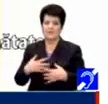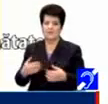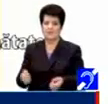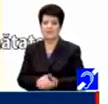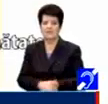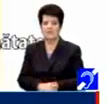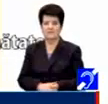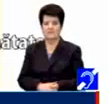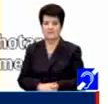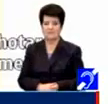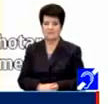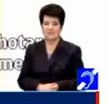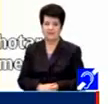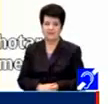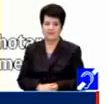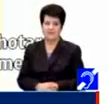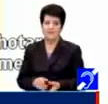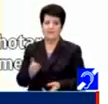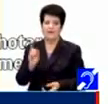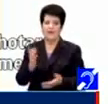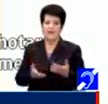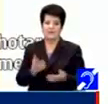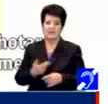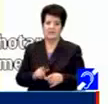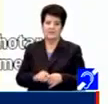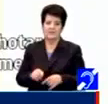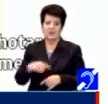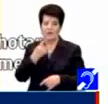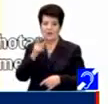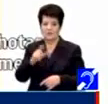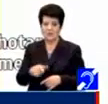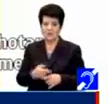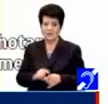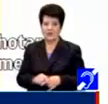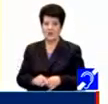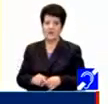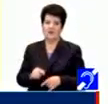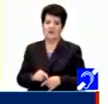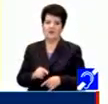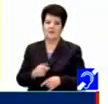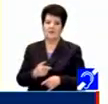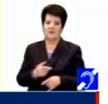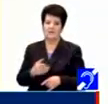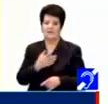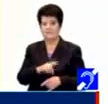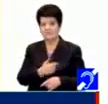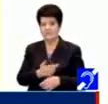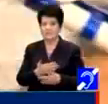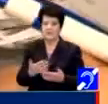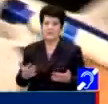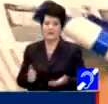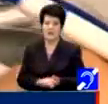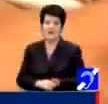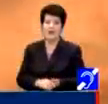but cross-border, like if you are sick traveling at boat, that the doctor of the foreign country can access and see your medical records and help